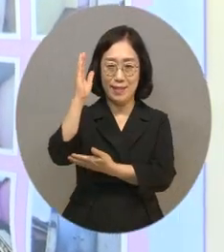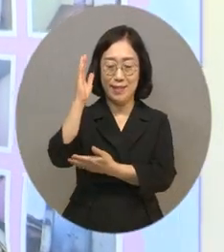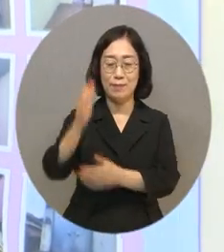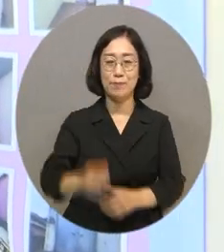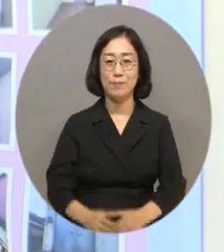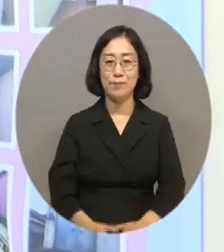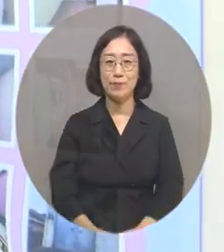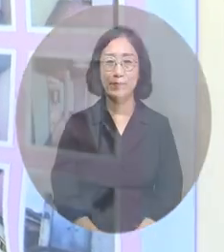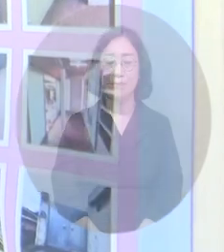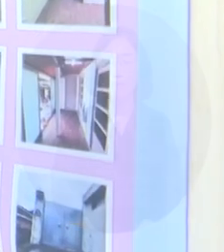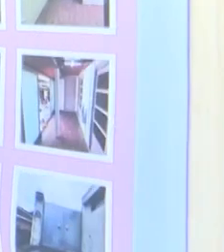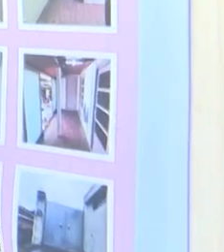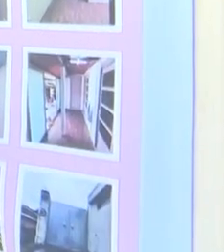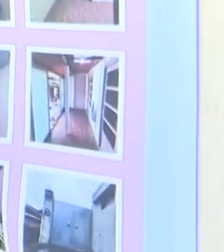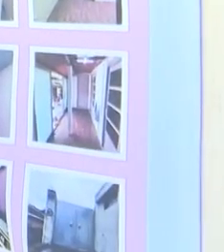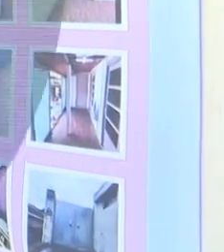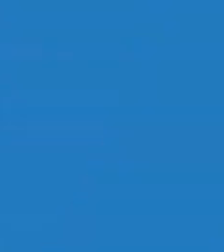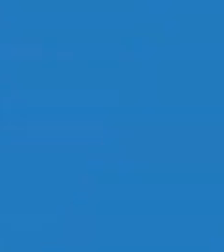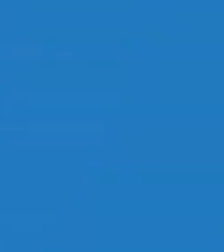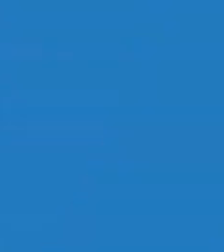뉴스 김주훈